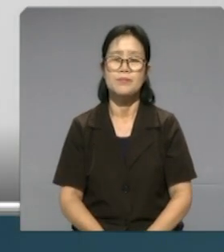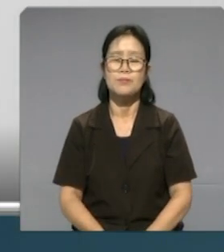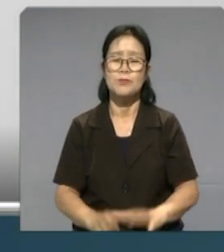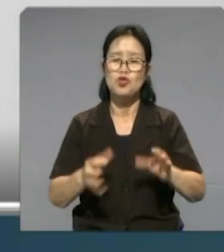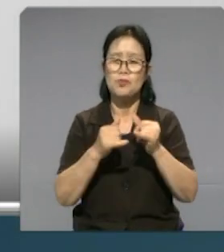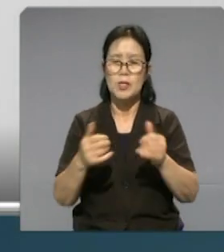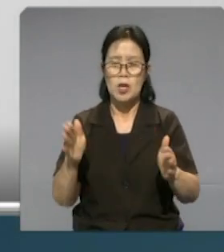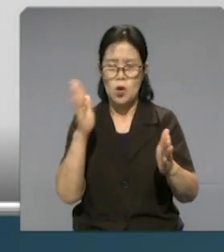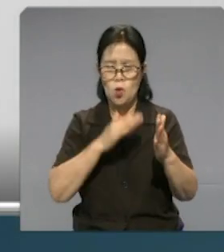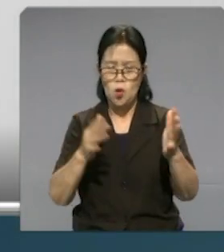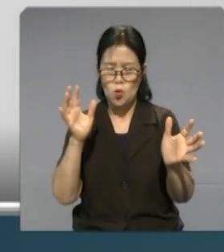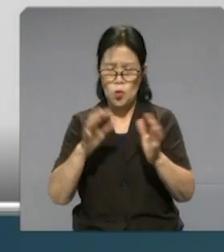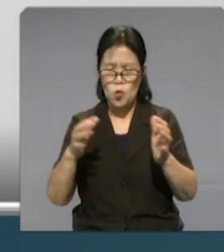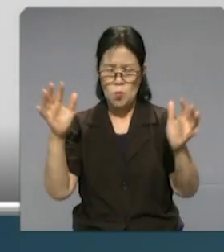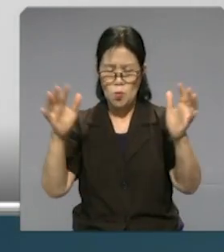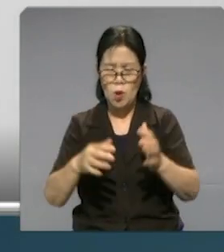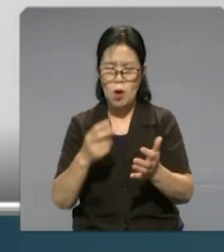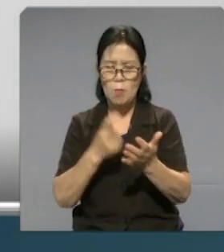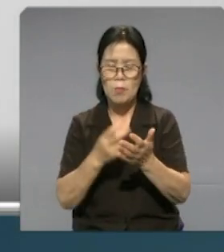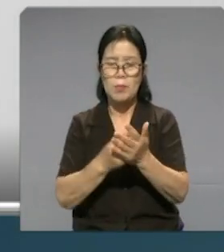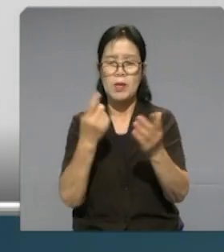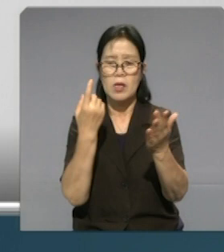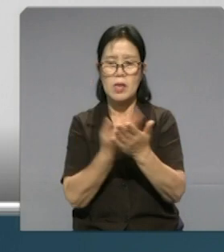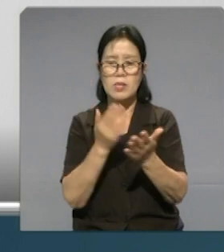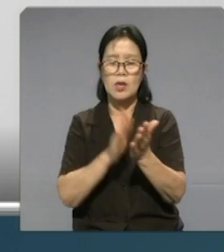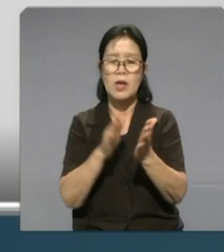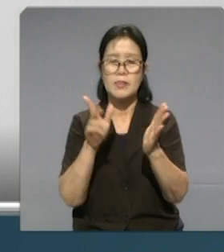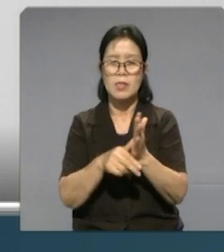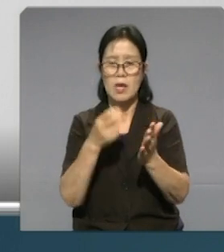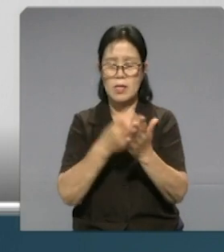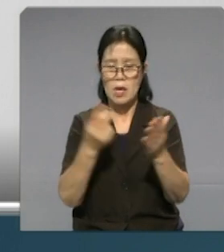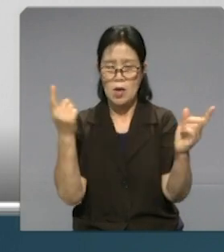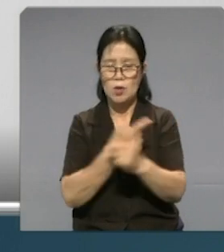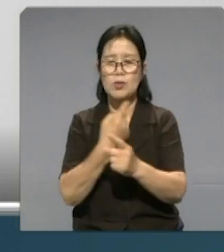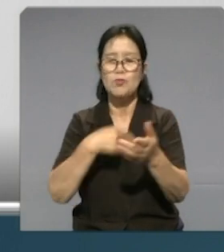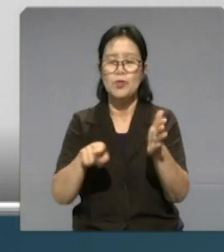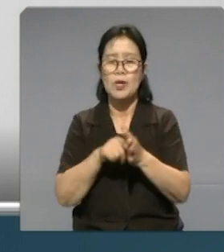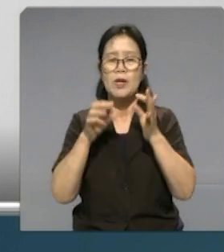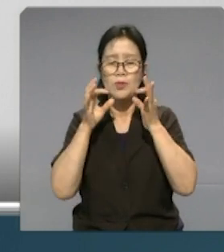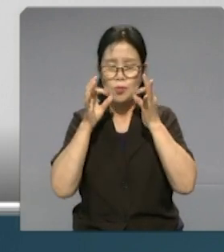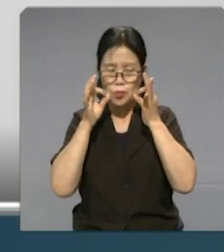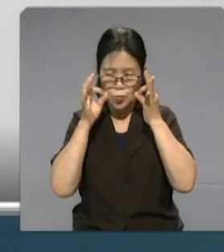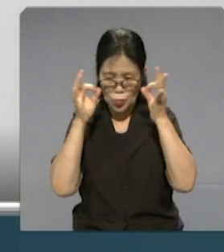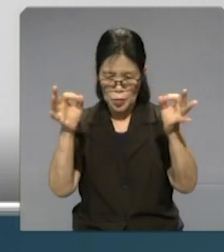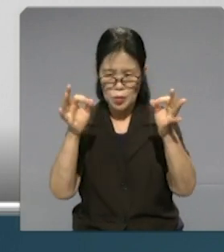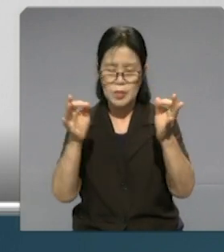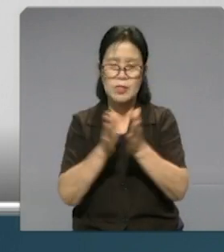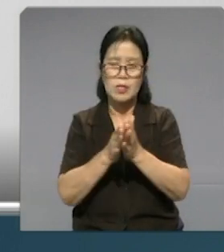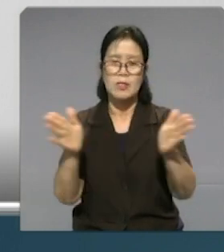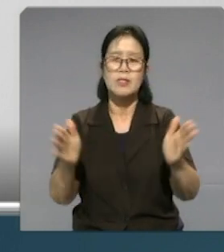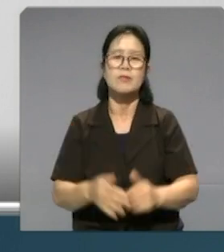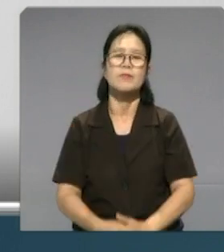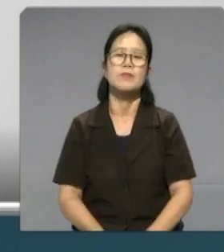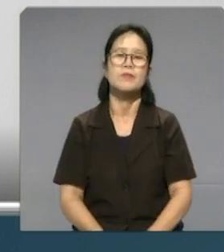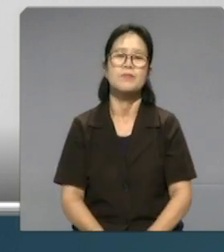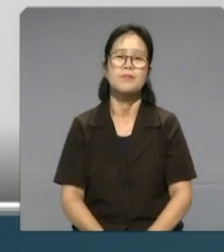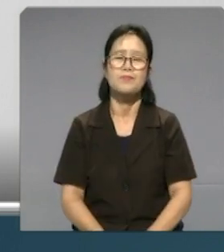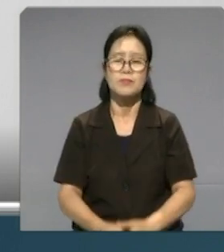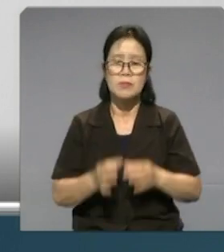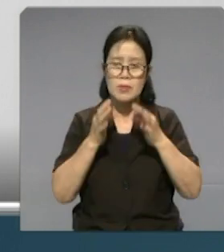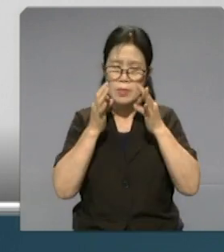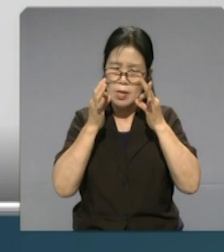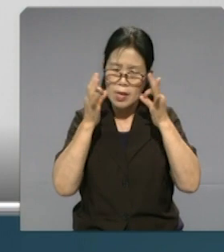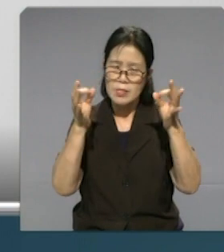국민 공론을 모아 헌법을 개정할 때 개헌을 위한 노력이 또 한 번 시작됐습니다.